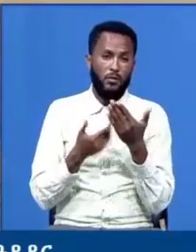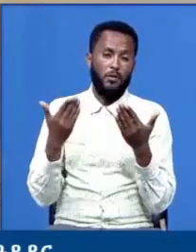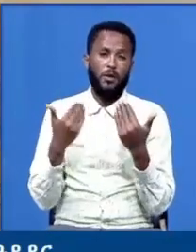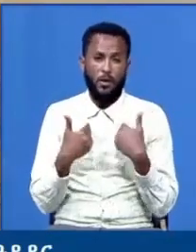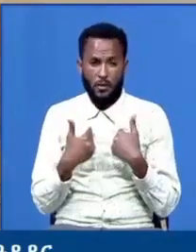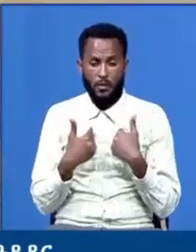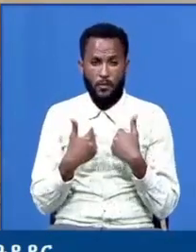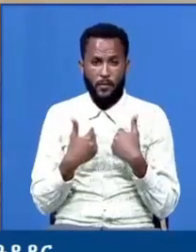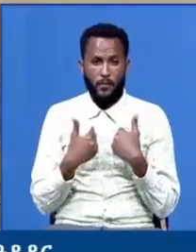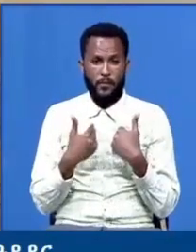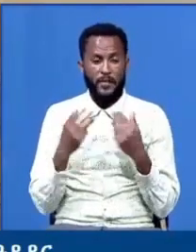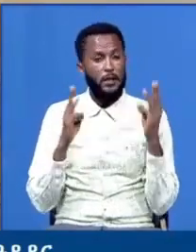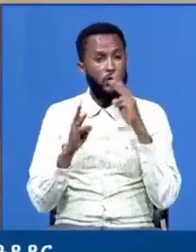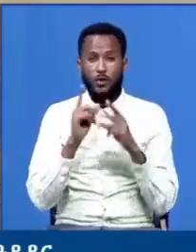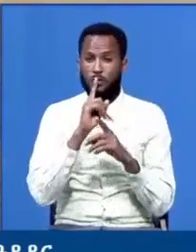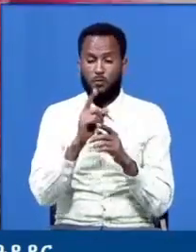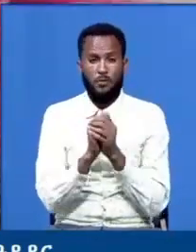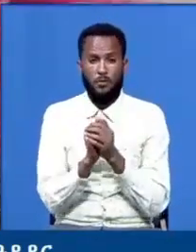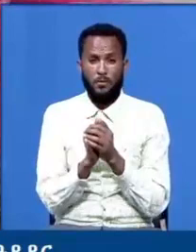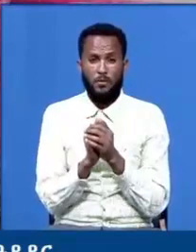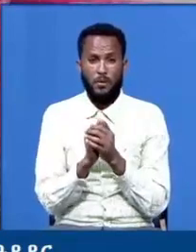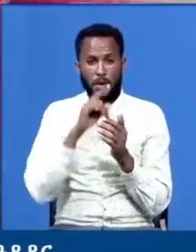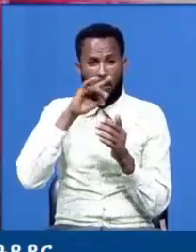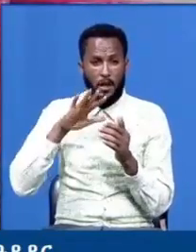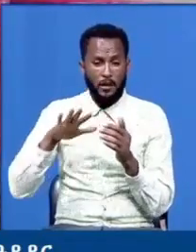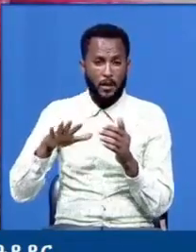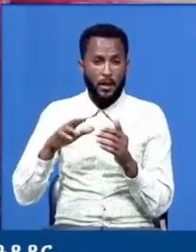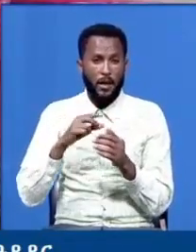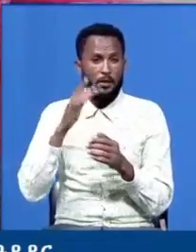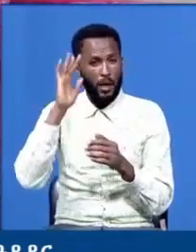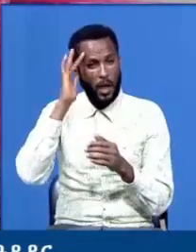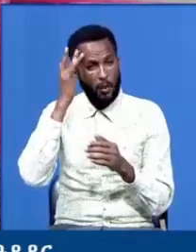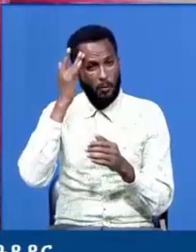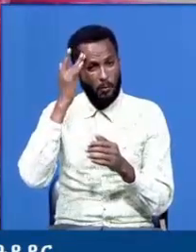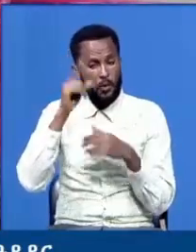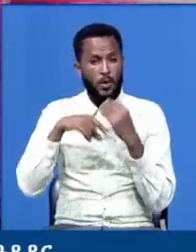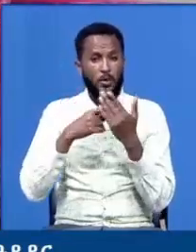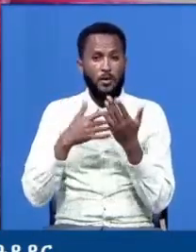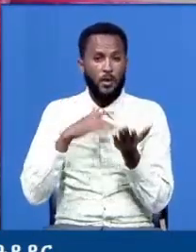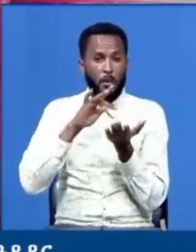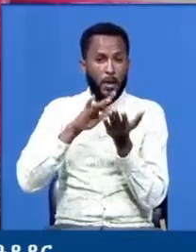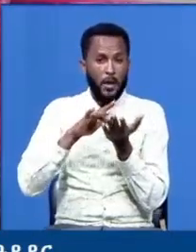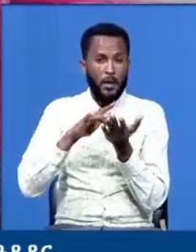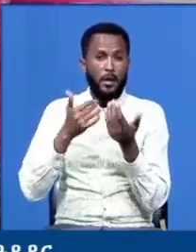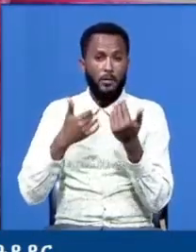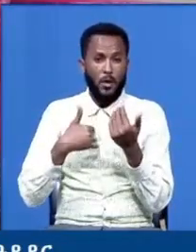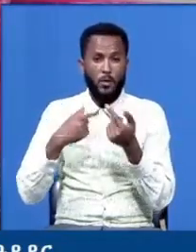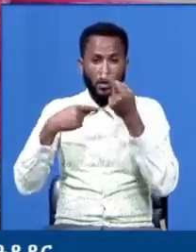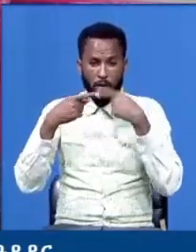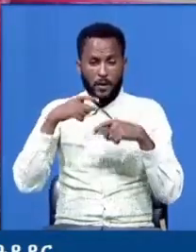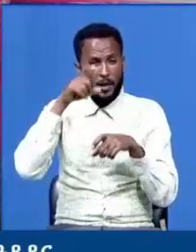ኢኒ ፀገም እዩ ህፃውንቲ ስለ ዝሓሙ ዘለው መድሓኒት ካብ ዘለዎ ክመፀና